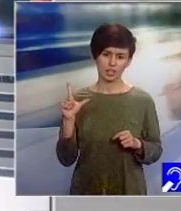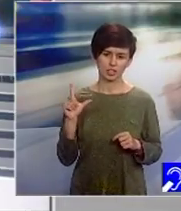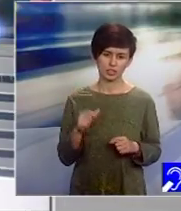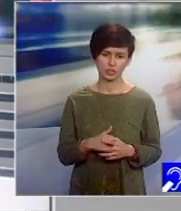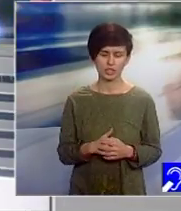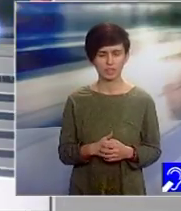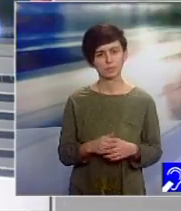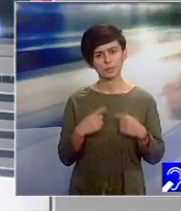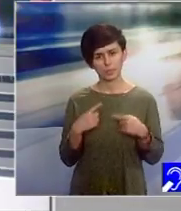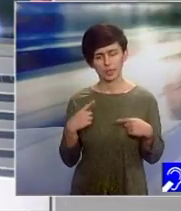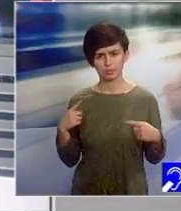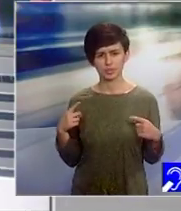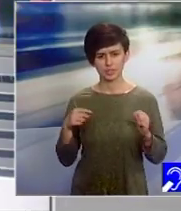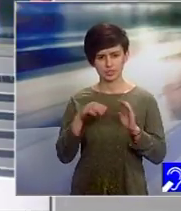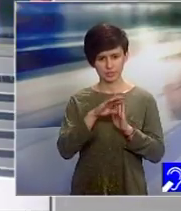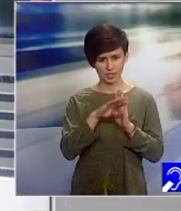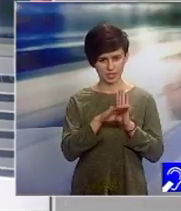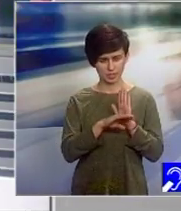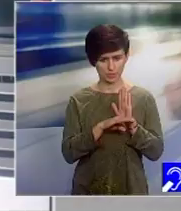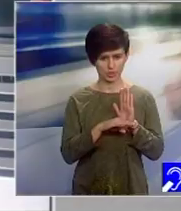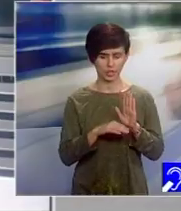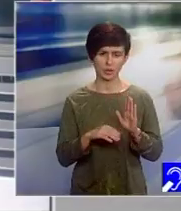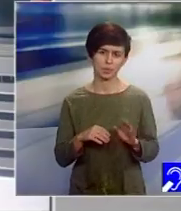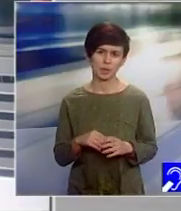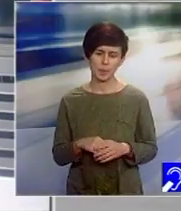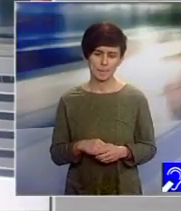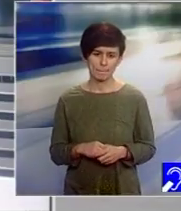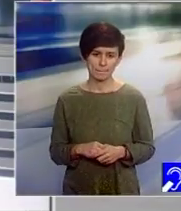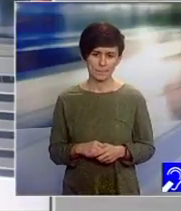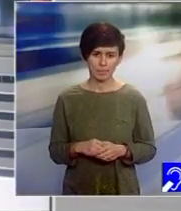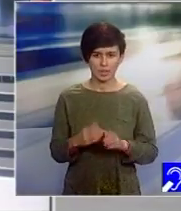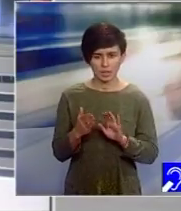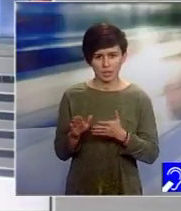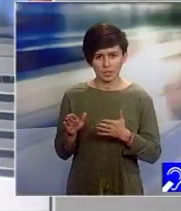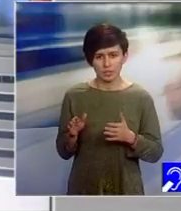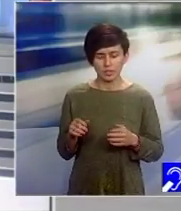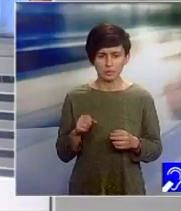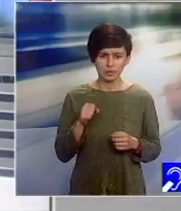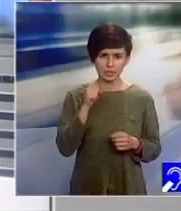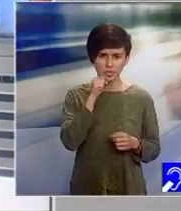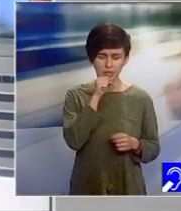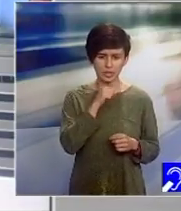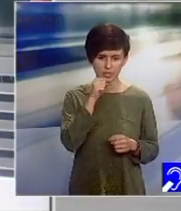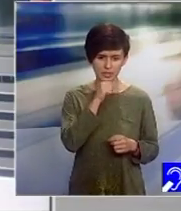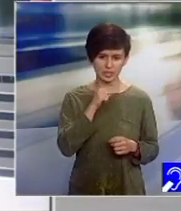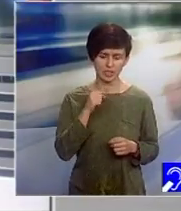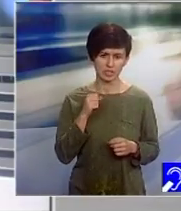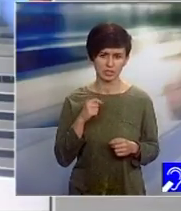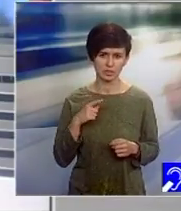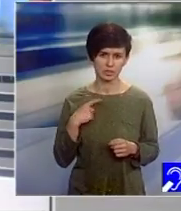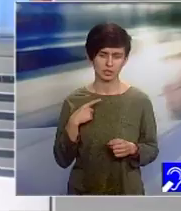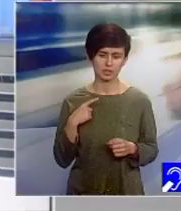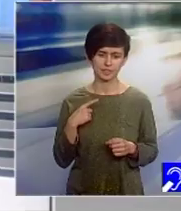am diversificat puțin programul și în debutul concertului va fi uvertura de la